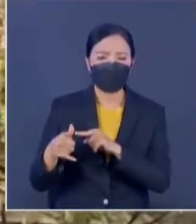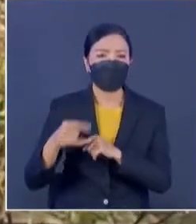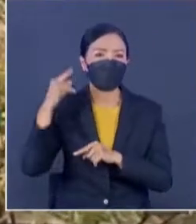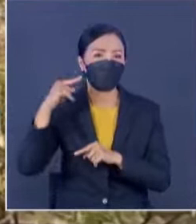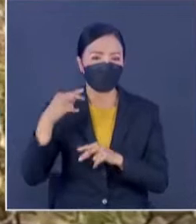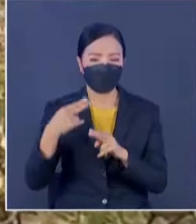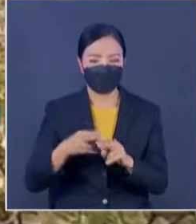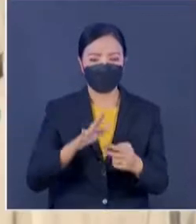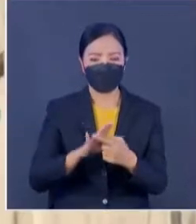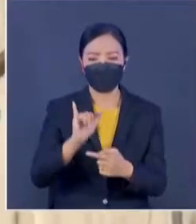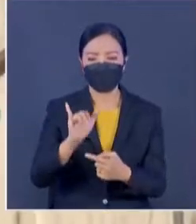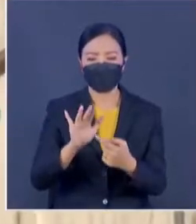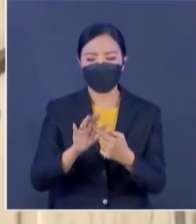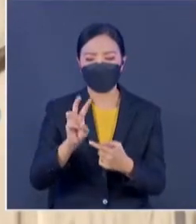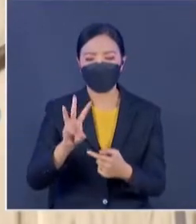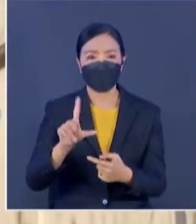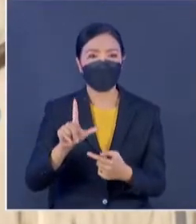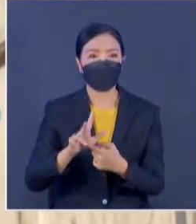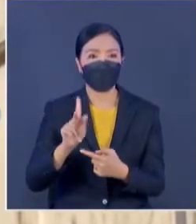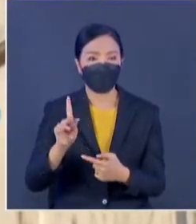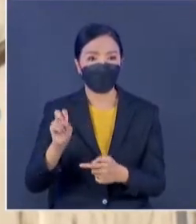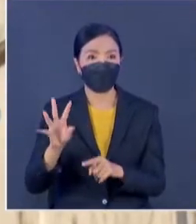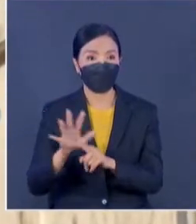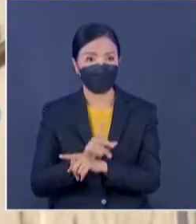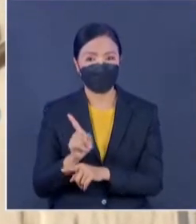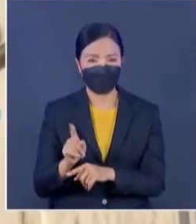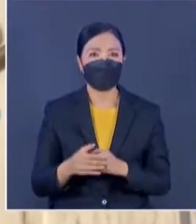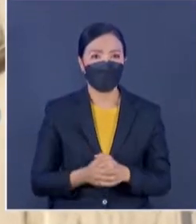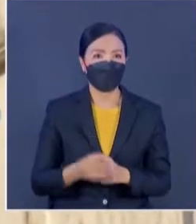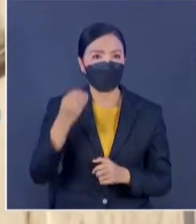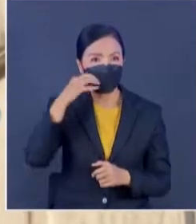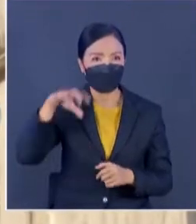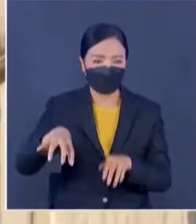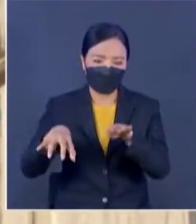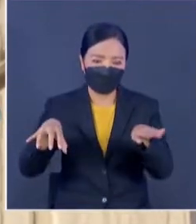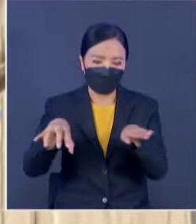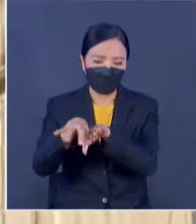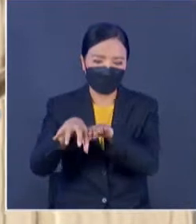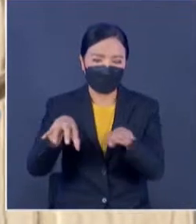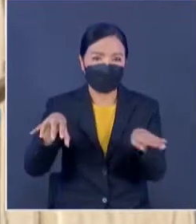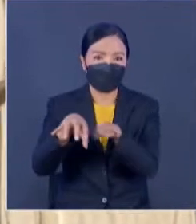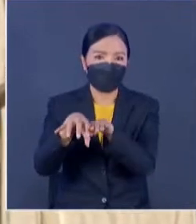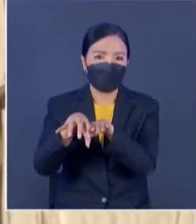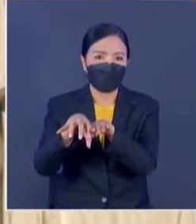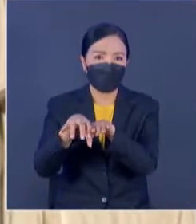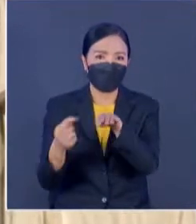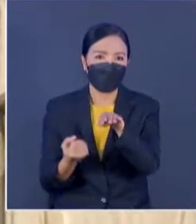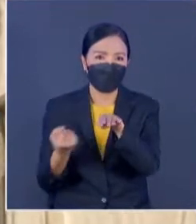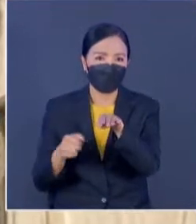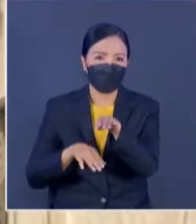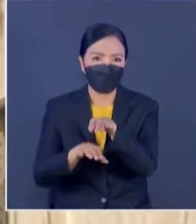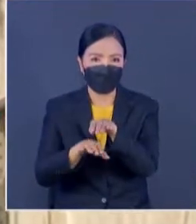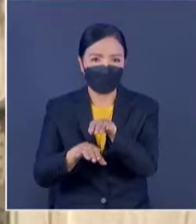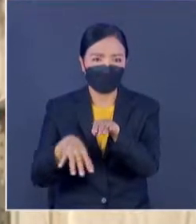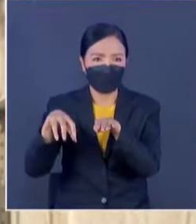ณีสืบเนื่องมาจากว่าบ้านคู่กรณีเนี่ยสร้างโรงรถอยู่ติดกำแพงบ้านของเขาครับ ค่ะ แล้วก็นำต้น